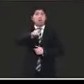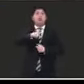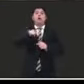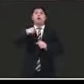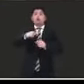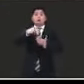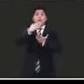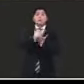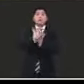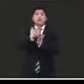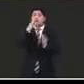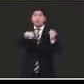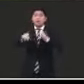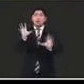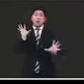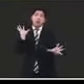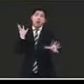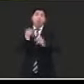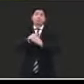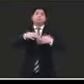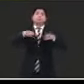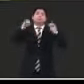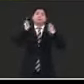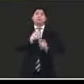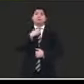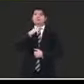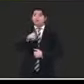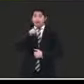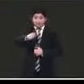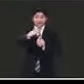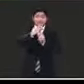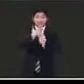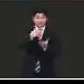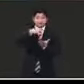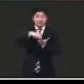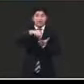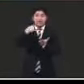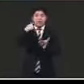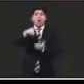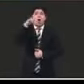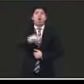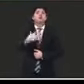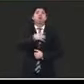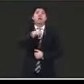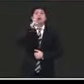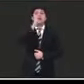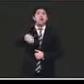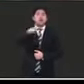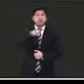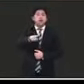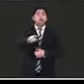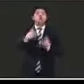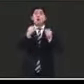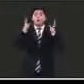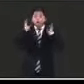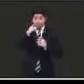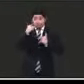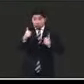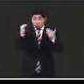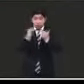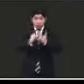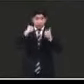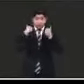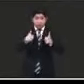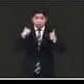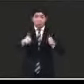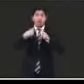parselleri de dahil ediyoruz müşterek parsellerdeki hak sahipleri çoğunluğu sağladıklarında